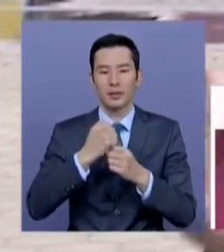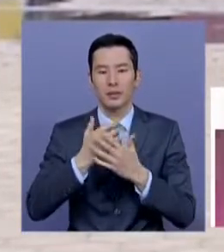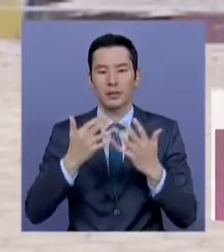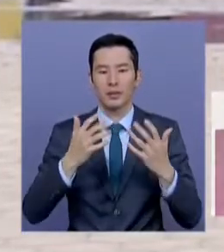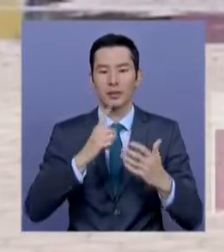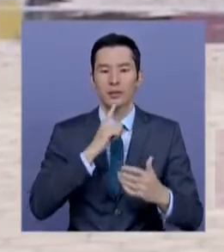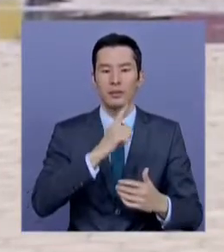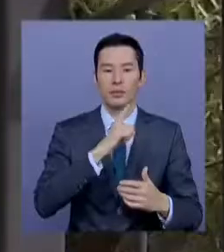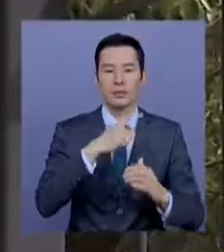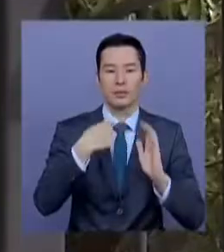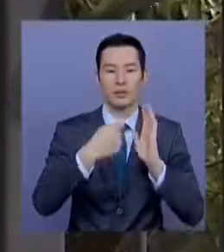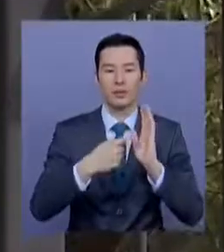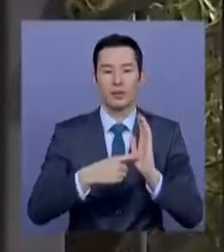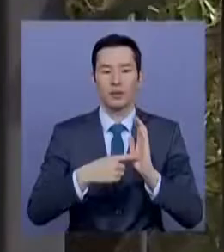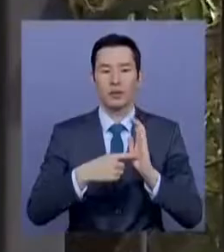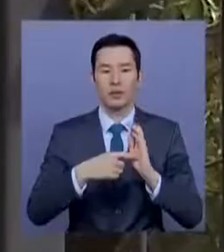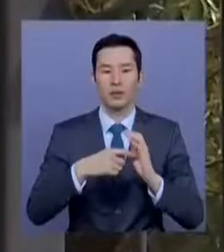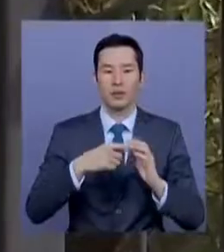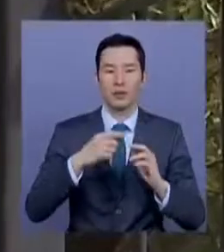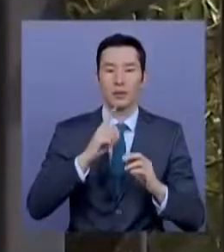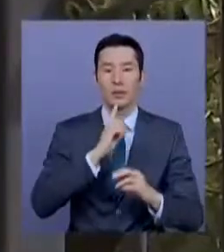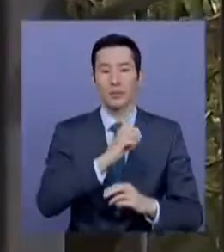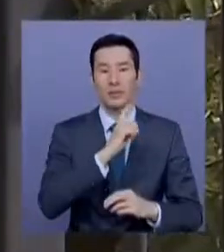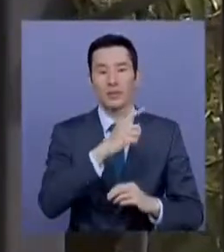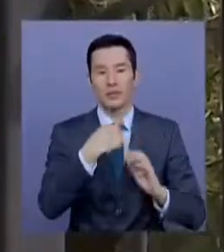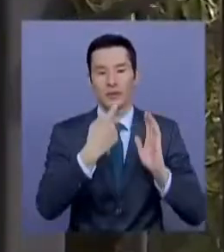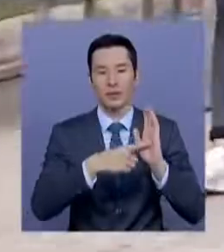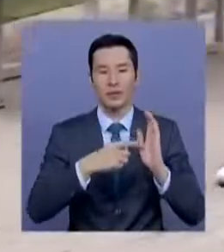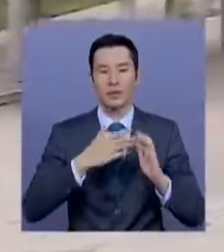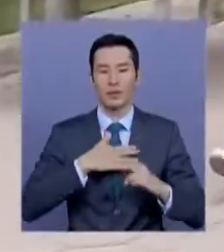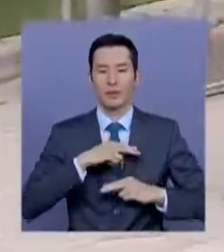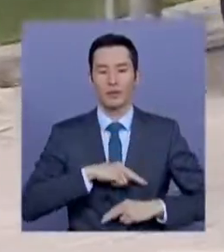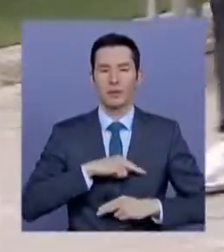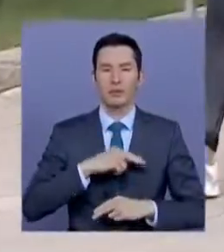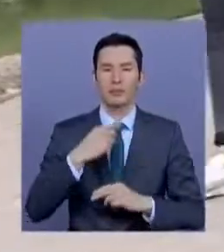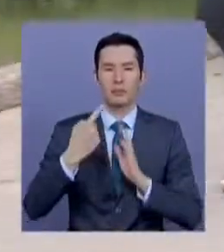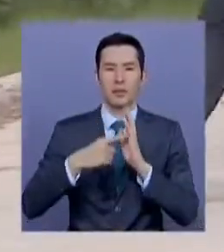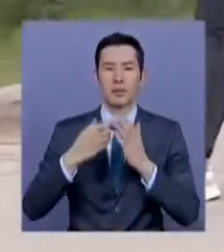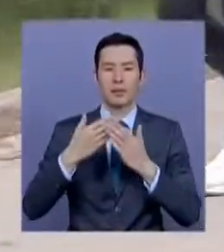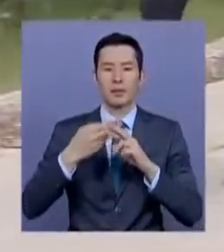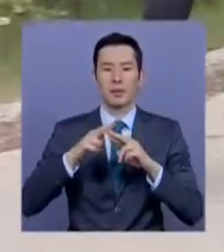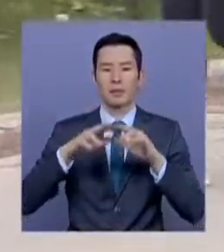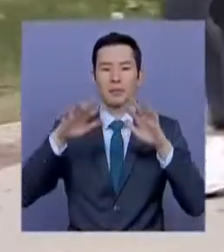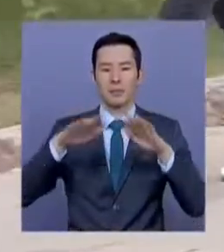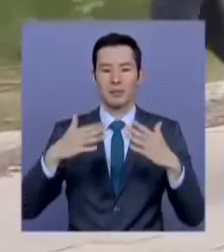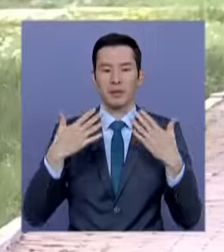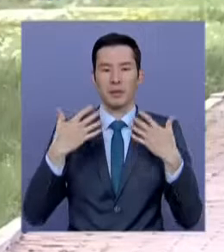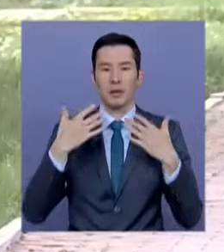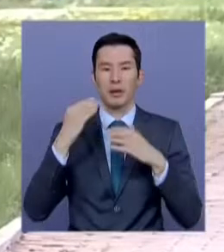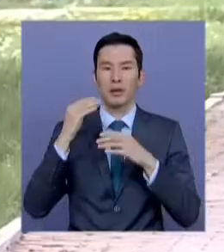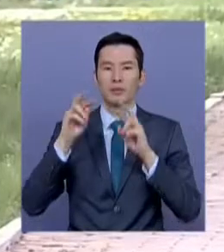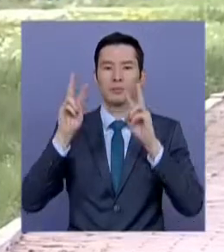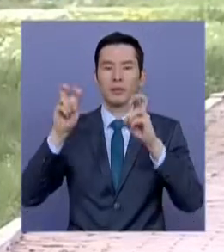журналистердің сұрақтарына жауап берді. Сол кезде бір журналист әріптесіміз сұрақ қойды. Саябаққа қандай ат қою керек дегенде. Сонда